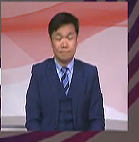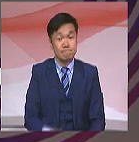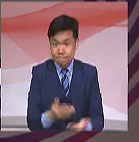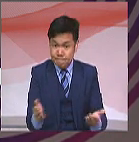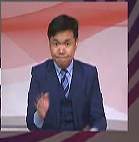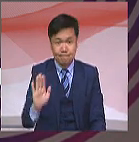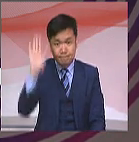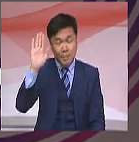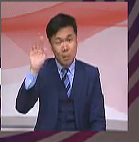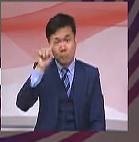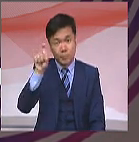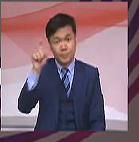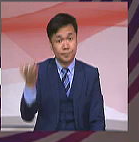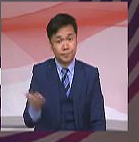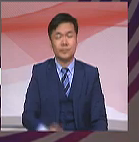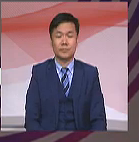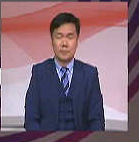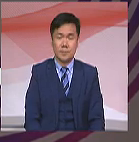Silakan.